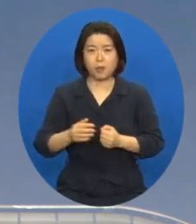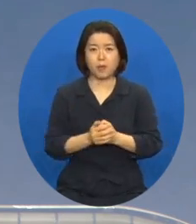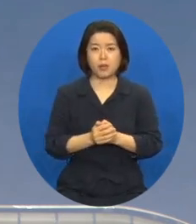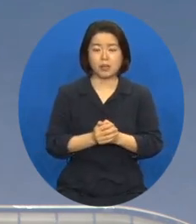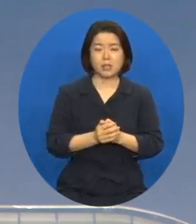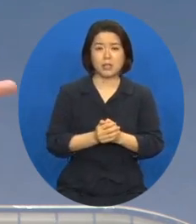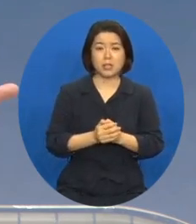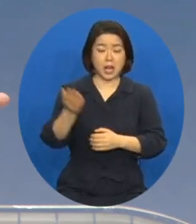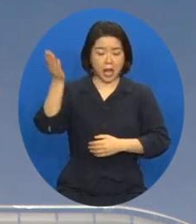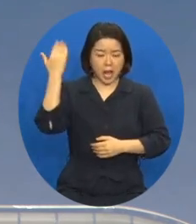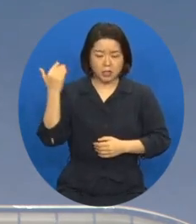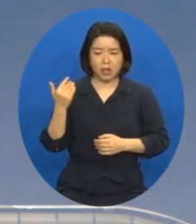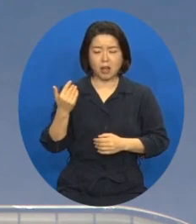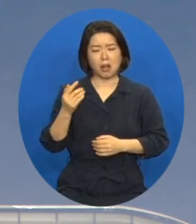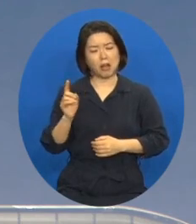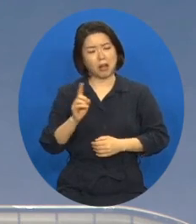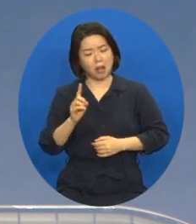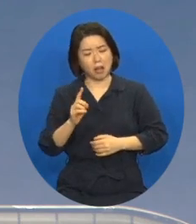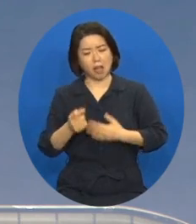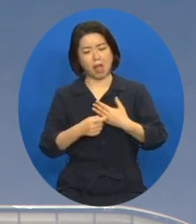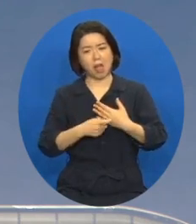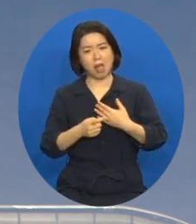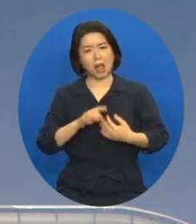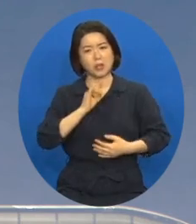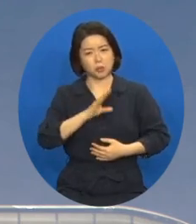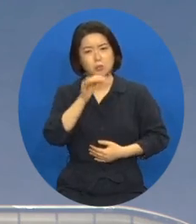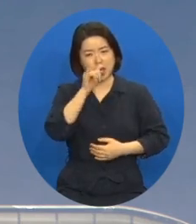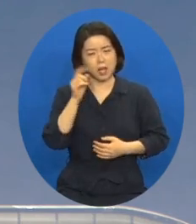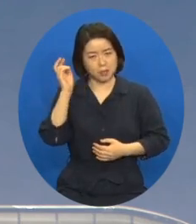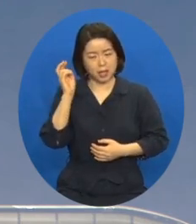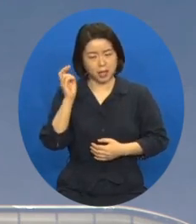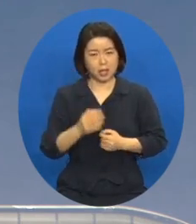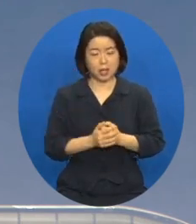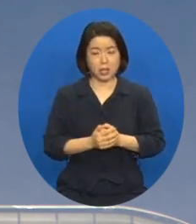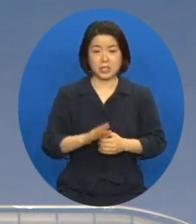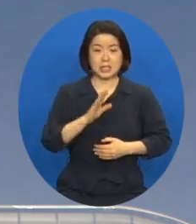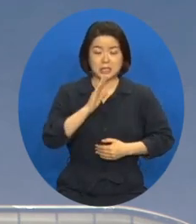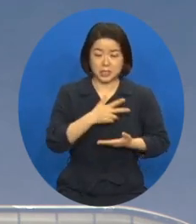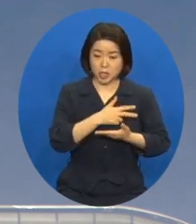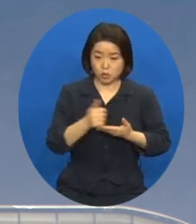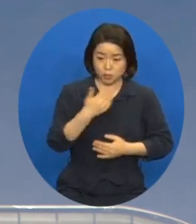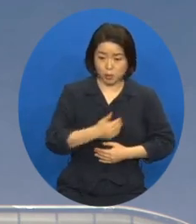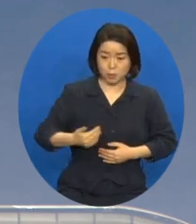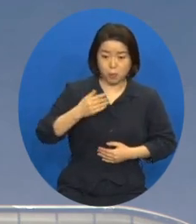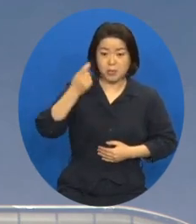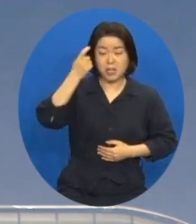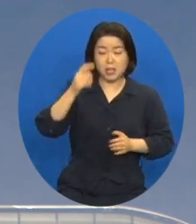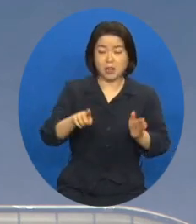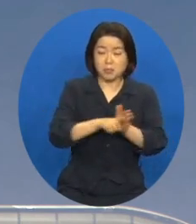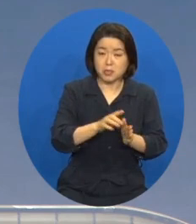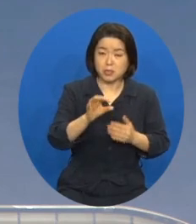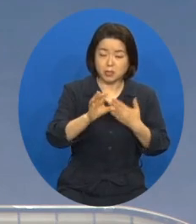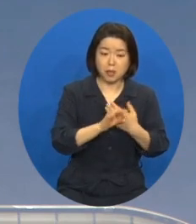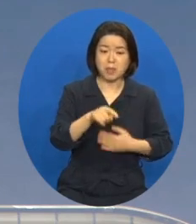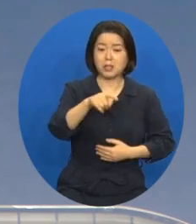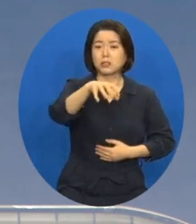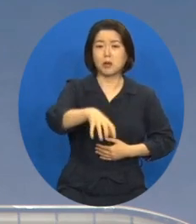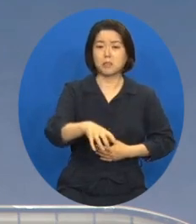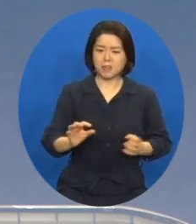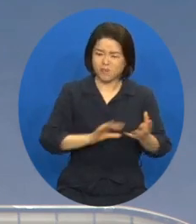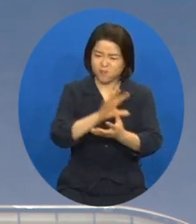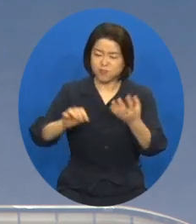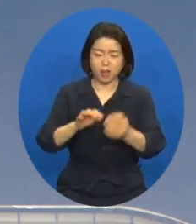성찬을 그동안 다 형식으로 생각했다는, 진짜 주님의 몸이라고 믿었으면 그 앞에서 어떻게 그럴 수가 있냐는.